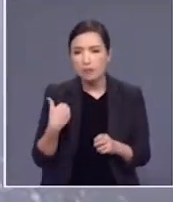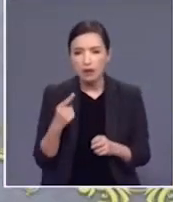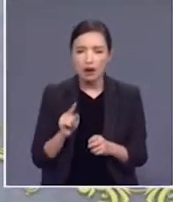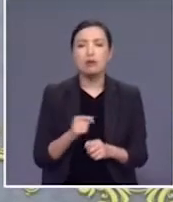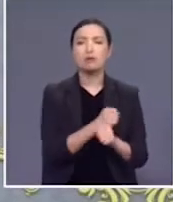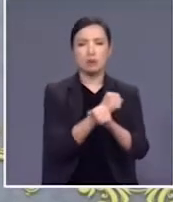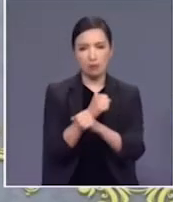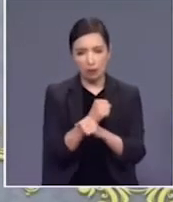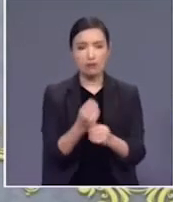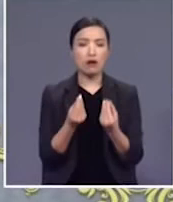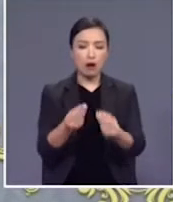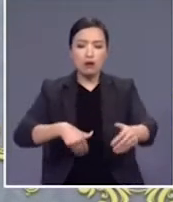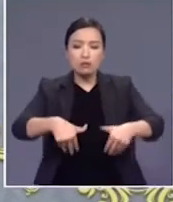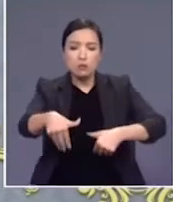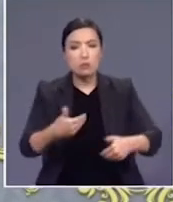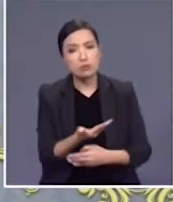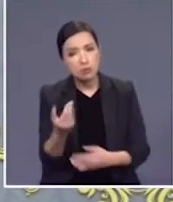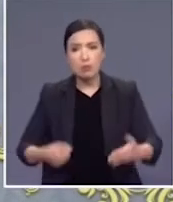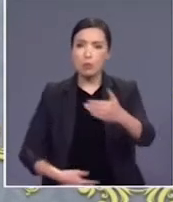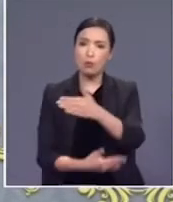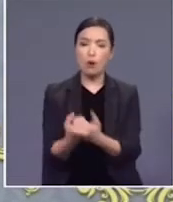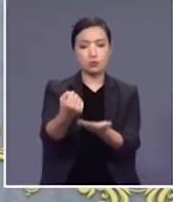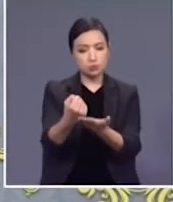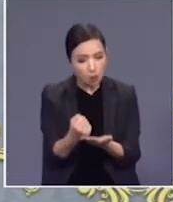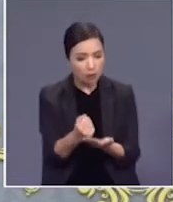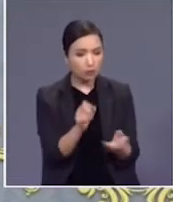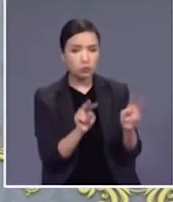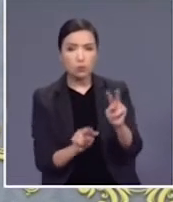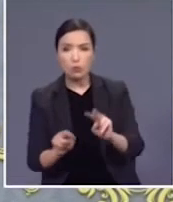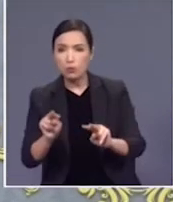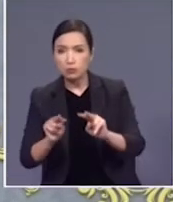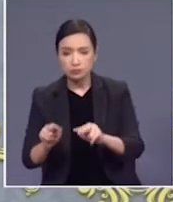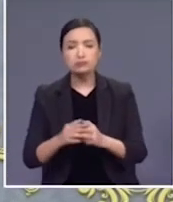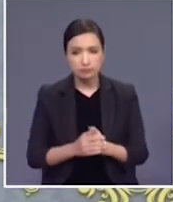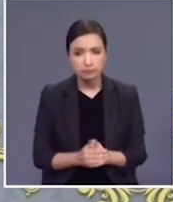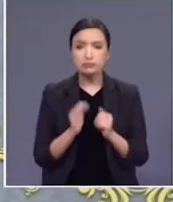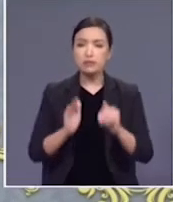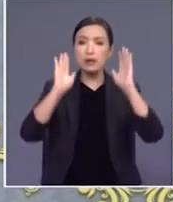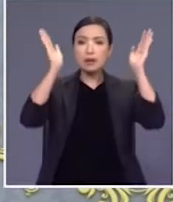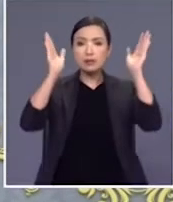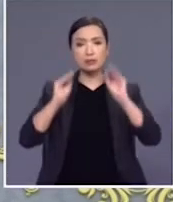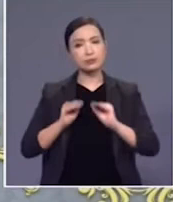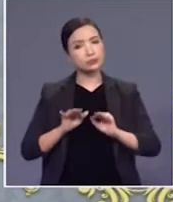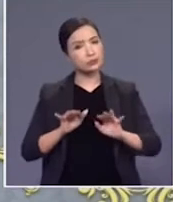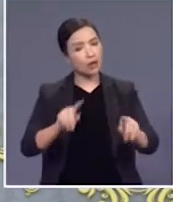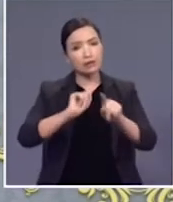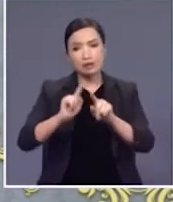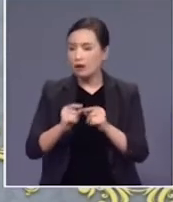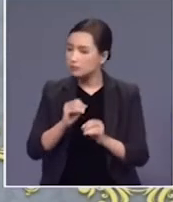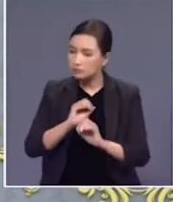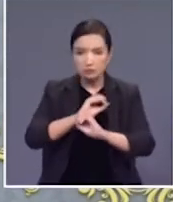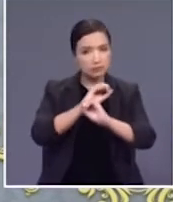งให้ประชาชนได้มีโอกาสร่วมกันช่วยกันดูแลทางการก็จะมีการประชาสัมพันธ์โดยเปิดเผยนะครับทุกเรื่องให้ชัดเจ